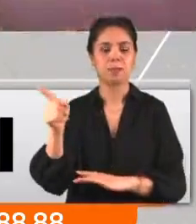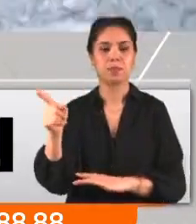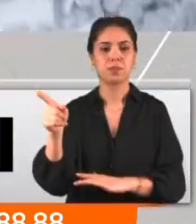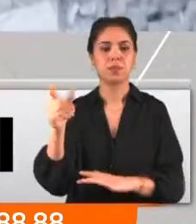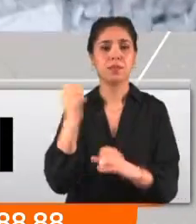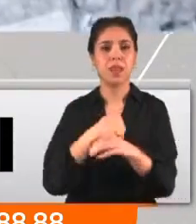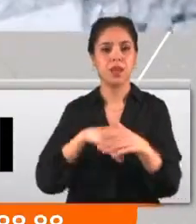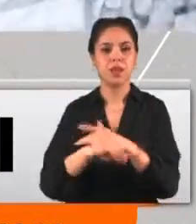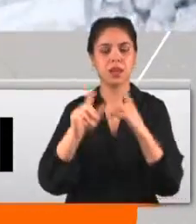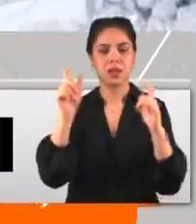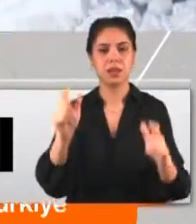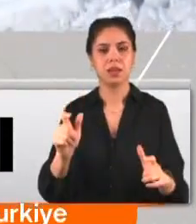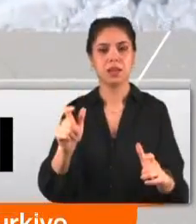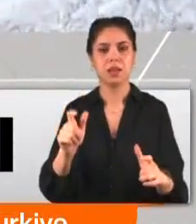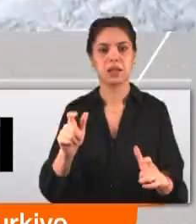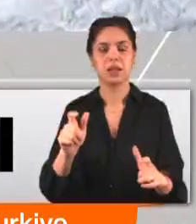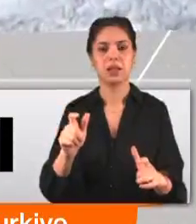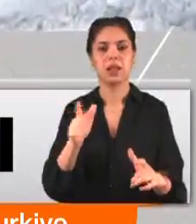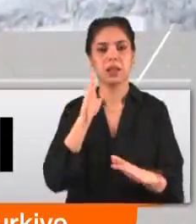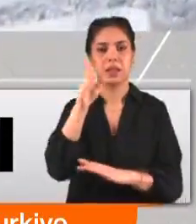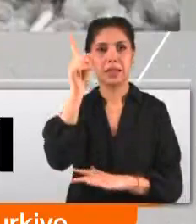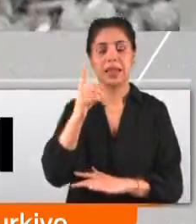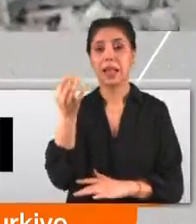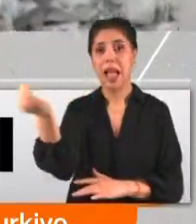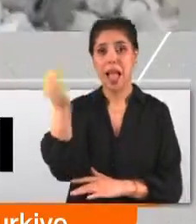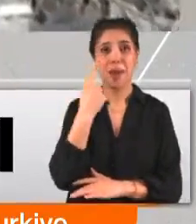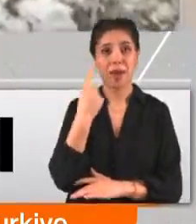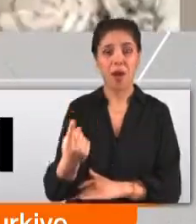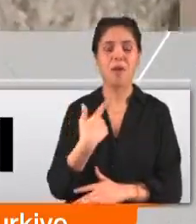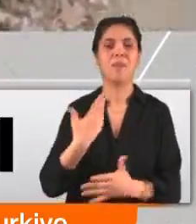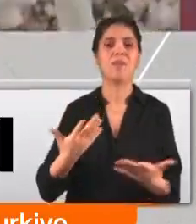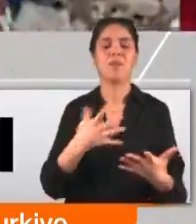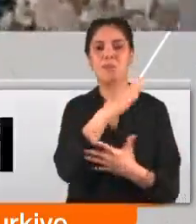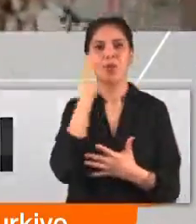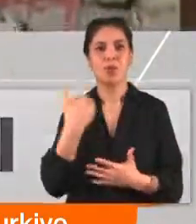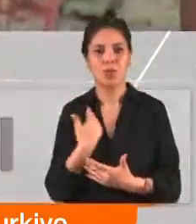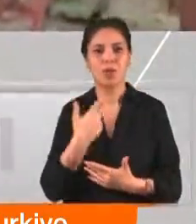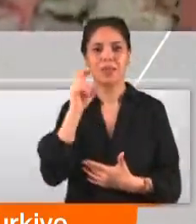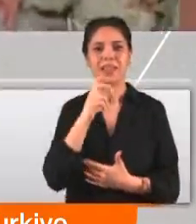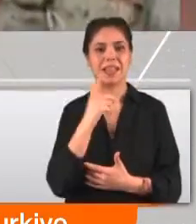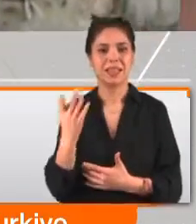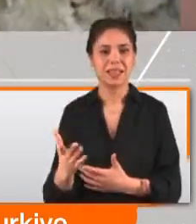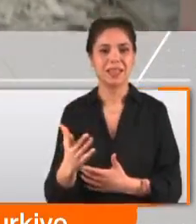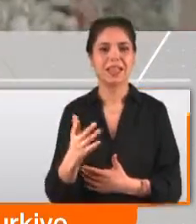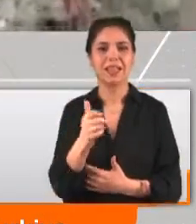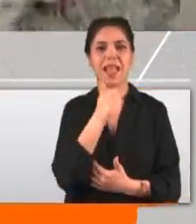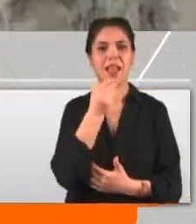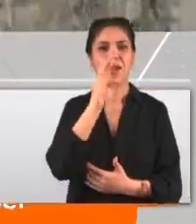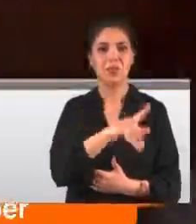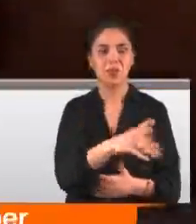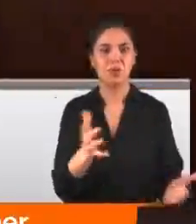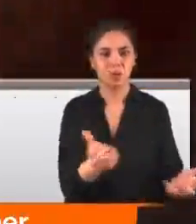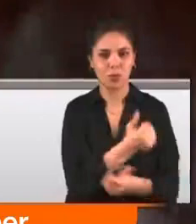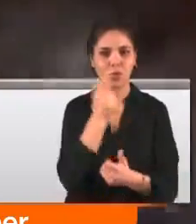direkt enkaz alanına saldığımda zaten ilk tepkisini verdiğinde zaten ben çok mutlu oldum. 8 yaşında bir erkek çocuğunu